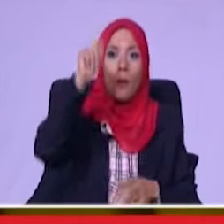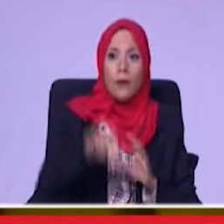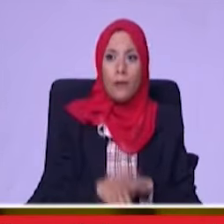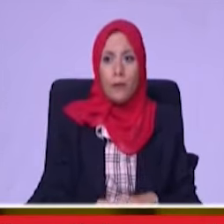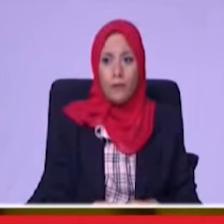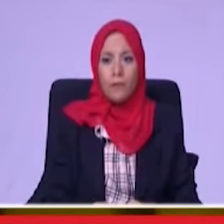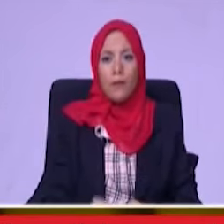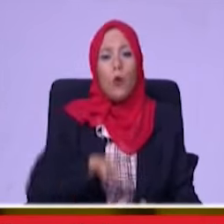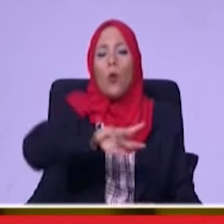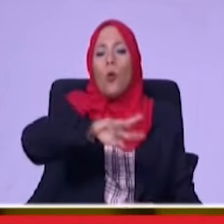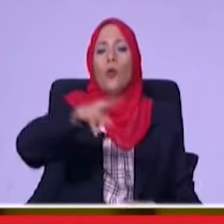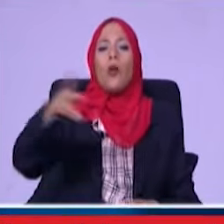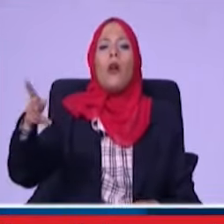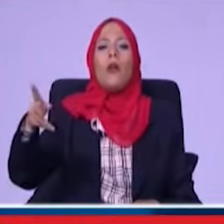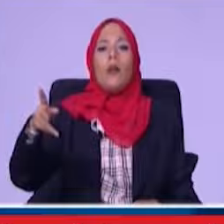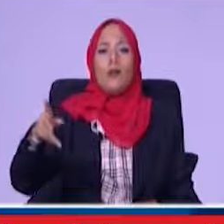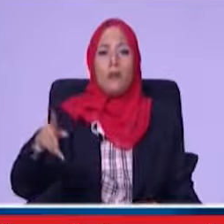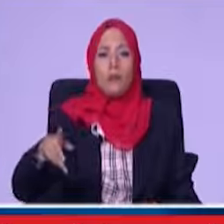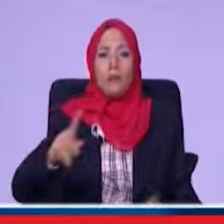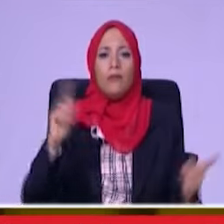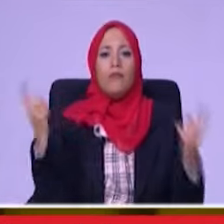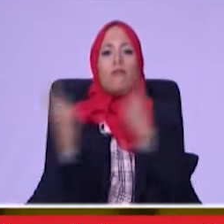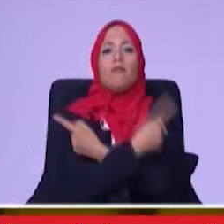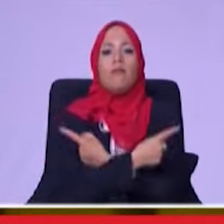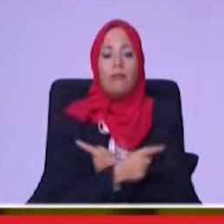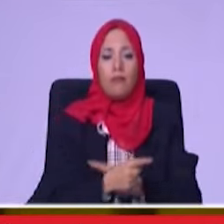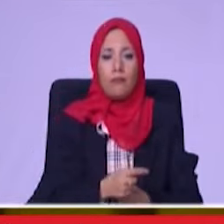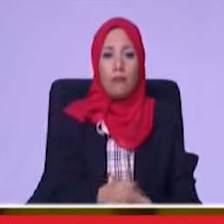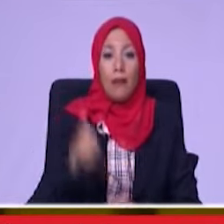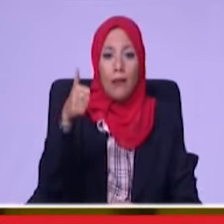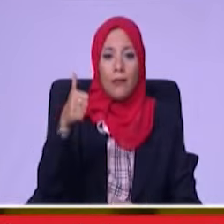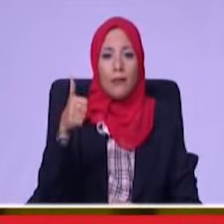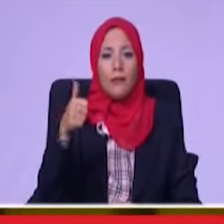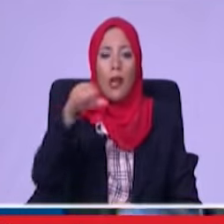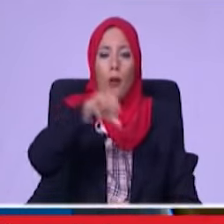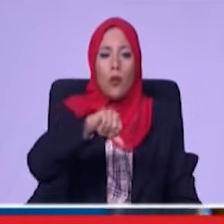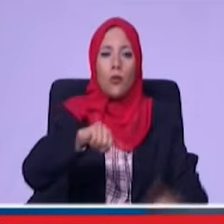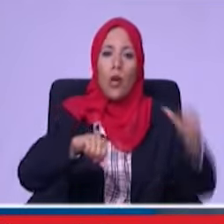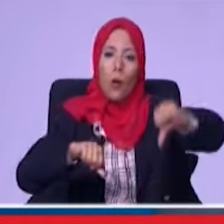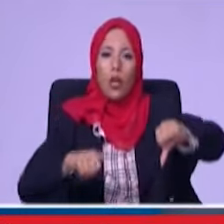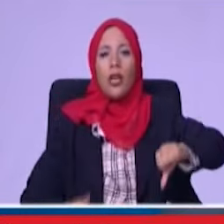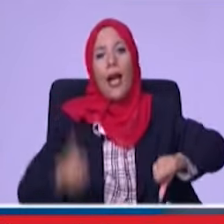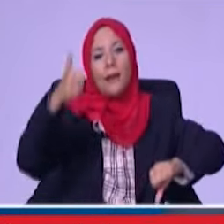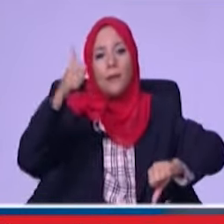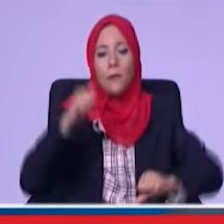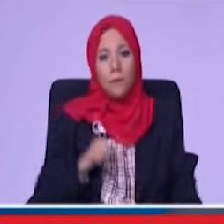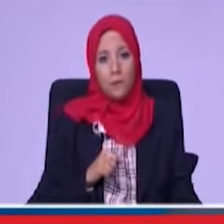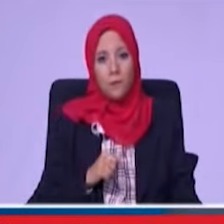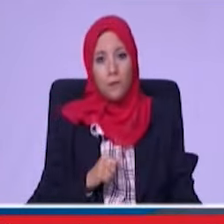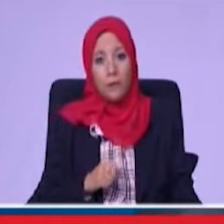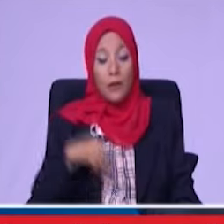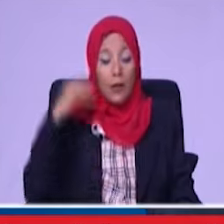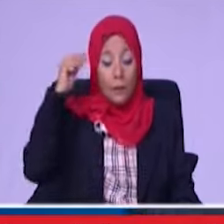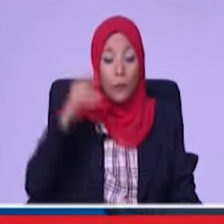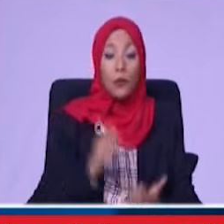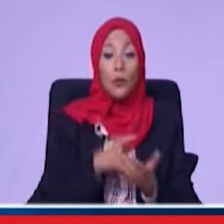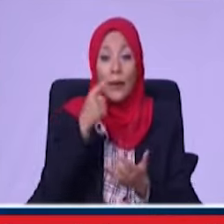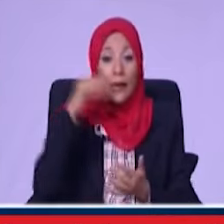الحال جدا. تغير الحال بإيه؟ من نار إلى جنة. ممكن. طيب، من ضمن شفاعات سيدنا النبي محمد صلى الله عليه